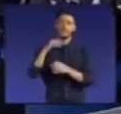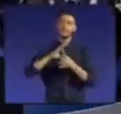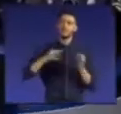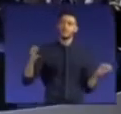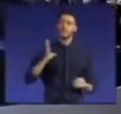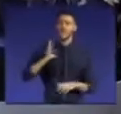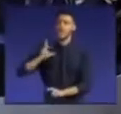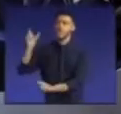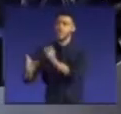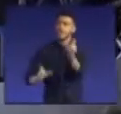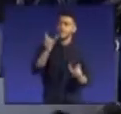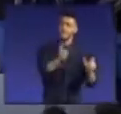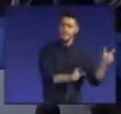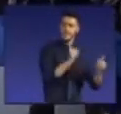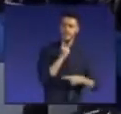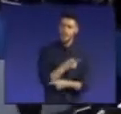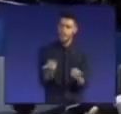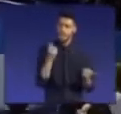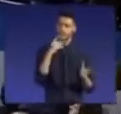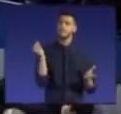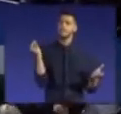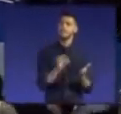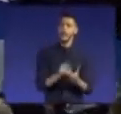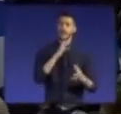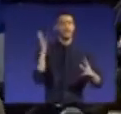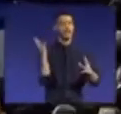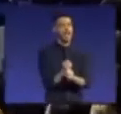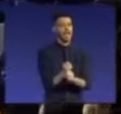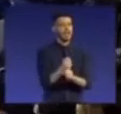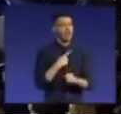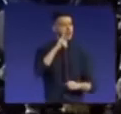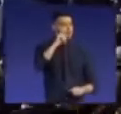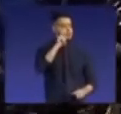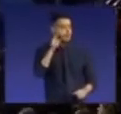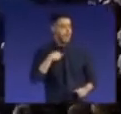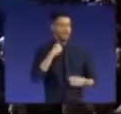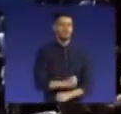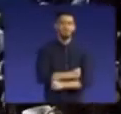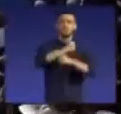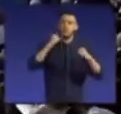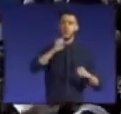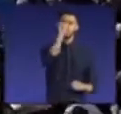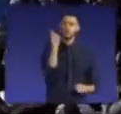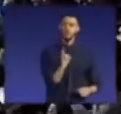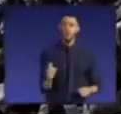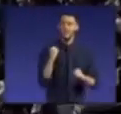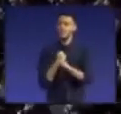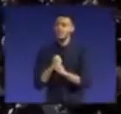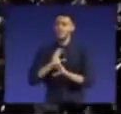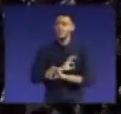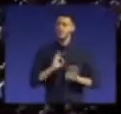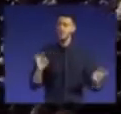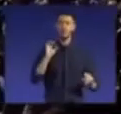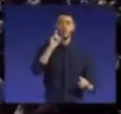τον αναβαθμίσει διεθνοπολιτικά, γιατί θα πάρει την υπογραφή του ΝΑΤΟ σχετικά σύντομα και θα διεκδικήσει και